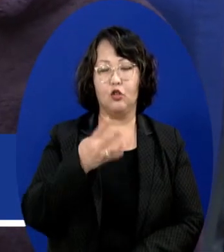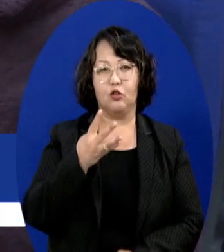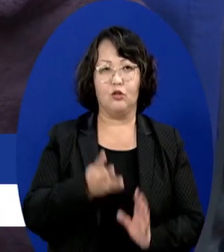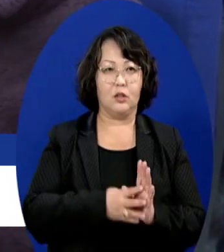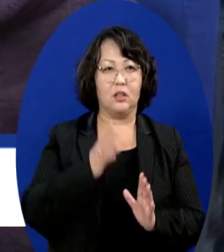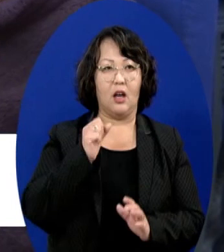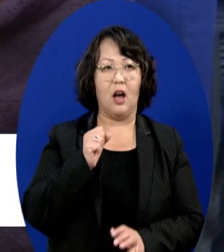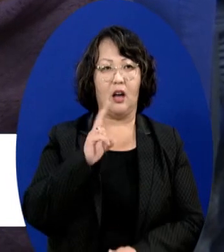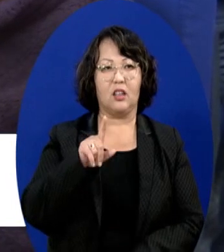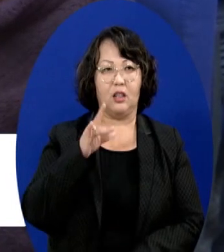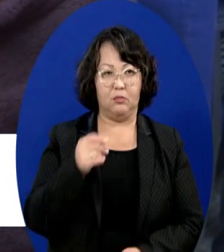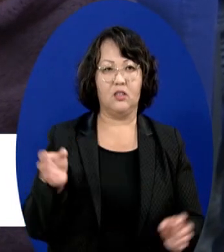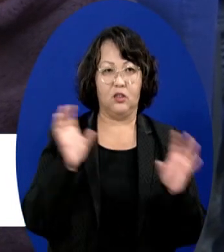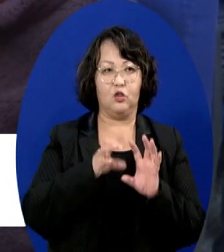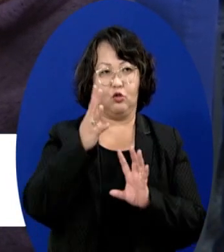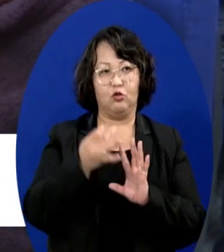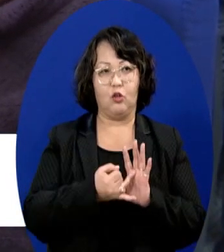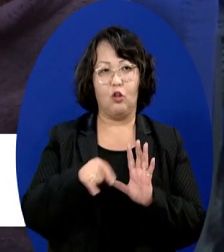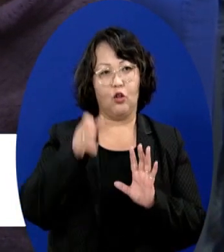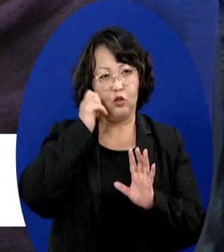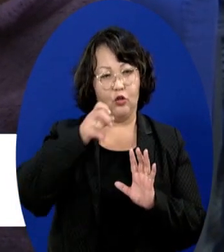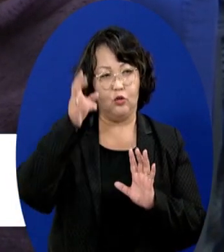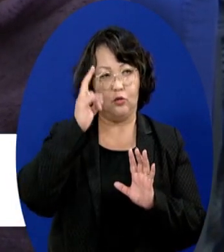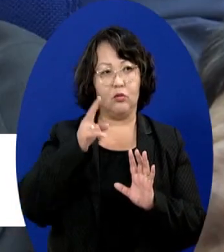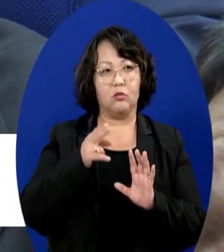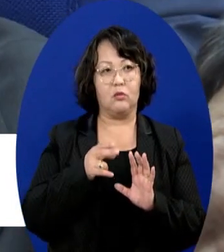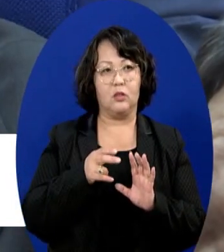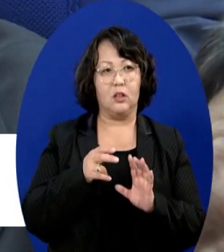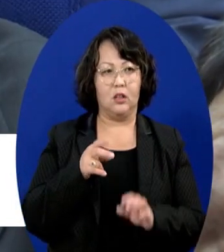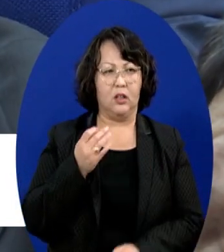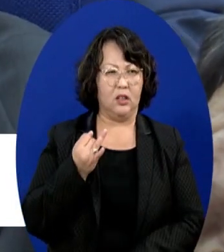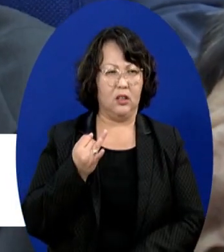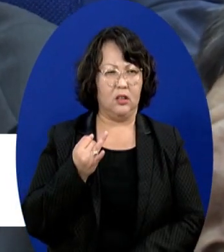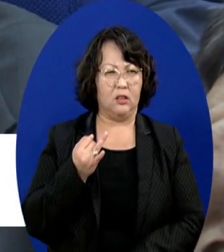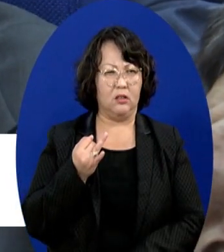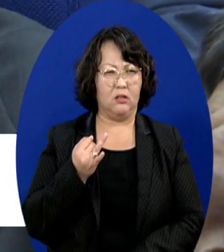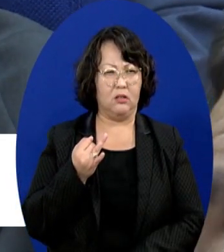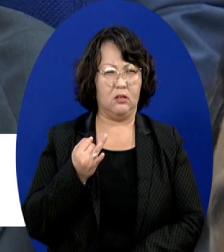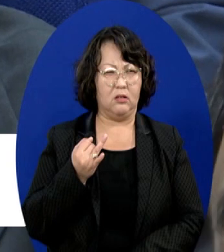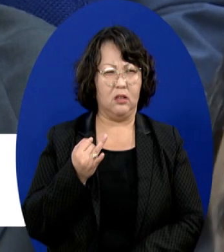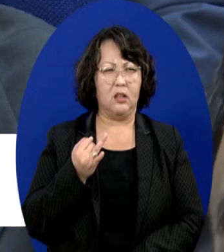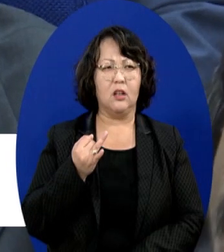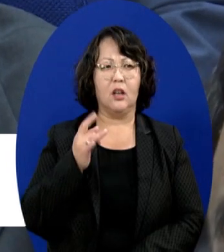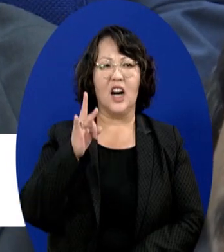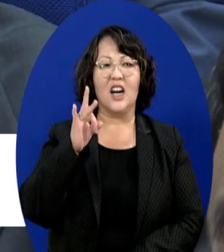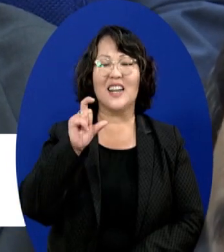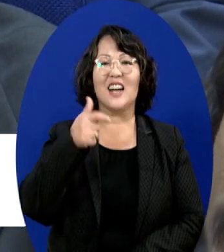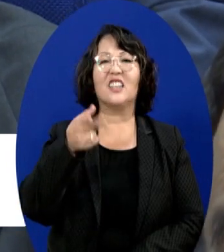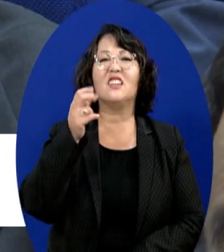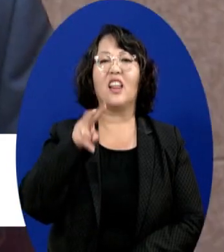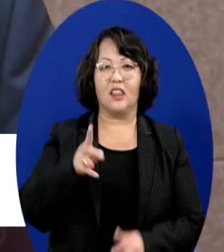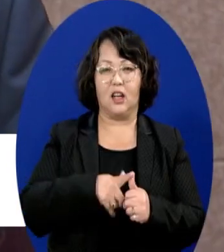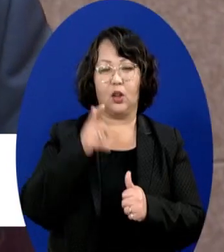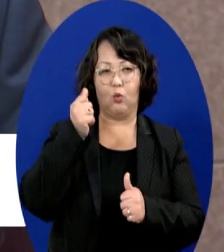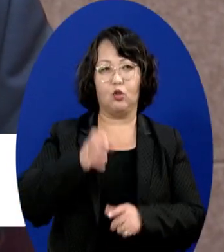49 академич оролцож 47 нь одоогийн ерөнхийлөгч иргэдэл саналаа өгчээ. Шинжлэх ухааны академийн ерөнхийлөгч иргэдэл ирэх 4 жилийн мөрийн